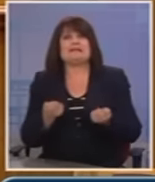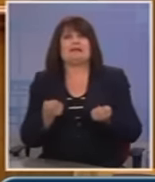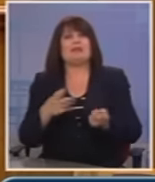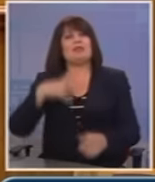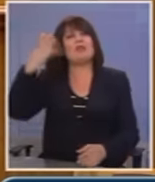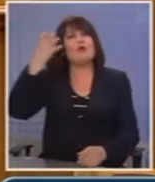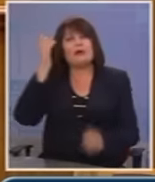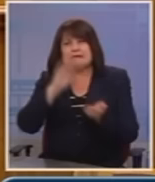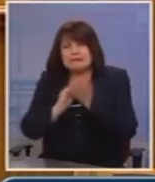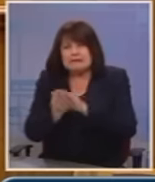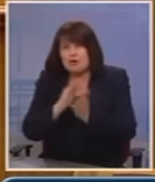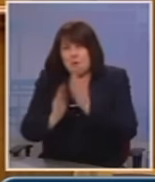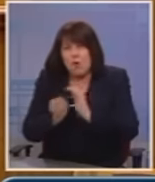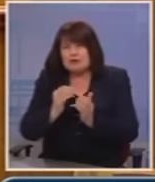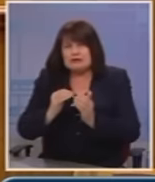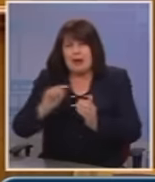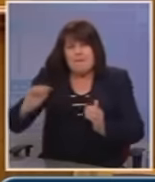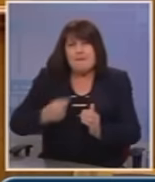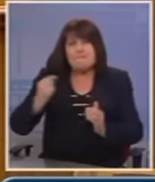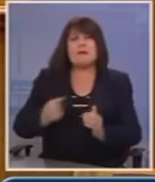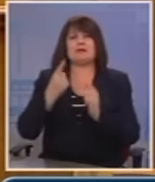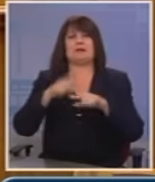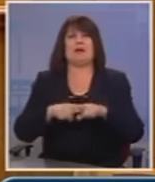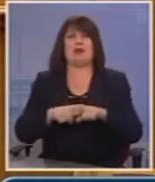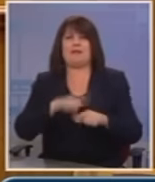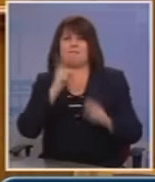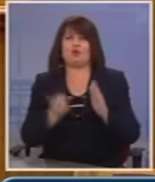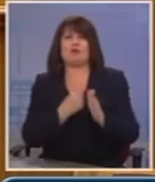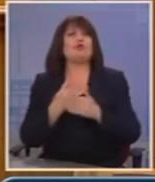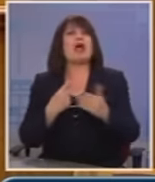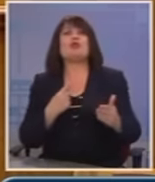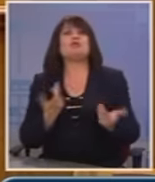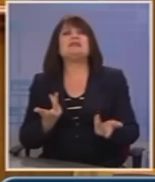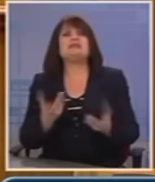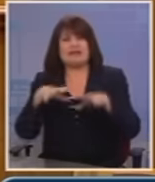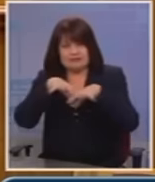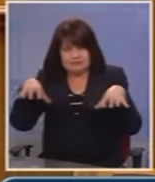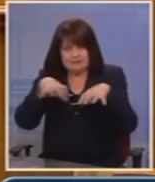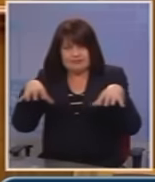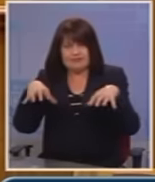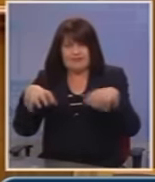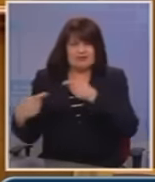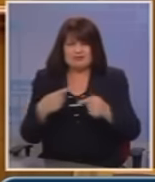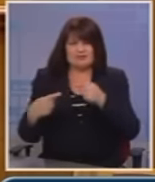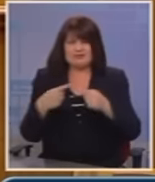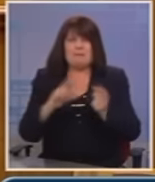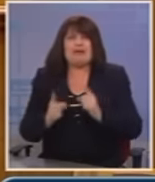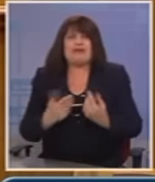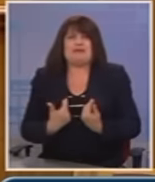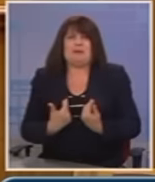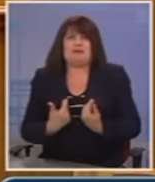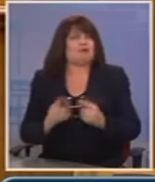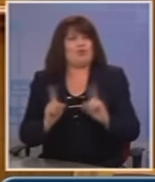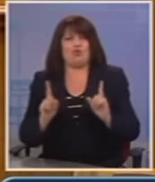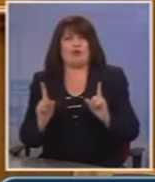θεωρίες συνωμοσίας. Δεν είναι πρώτη φορά αριστερά η διχόνοια και ο διχασμός. Δεν είναι